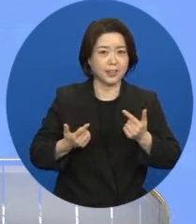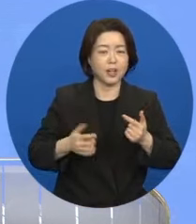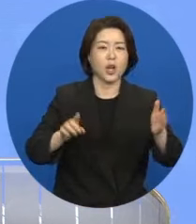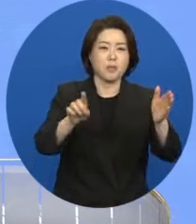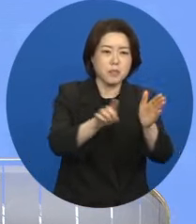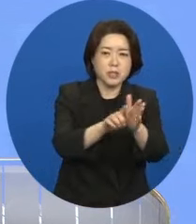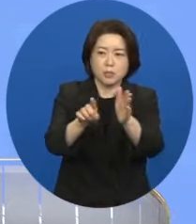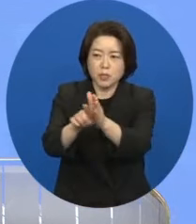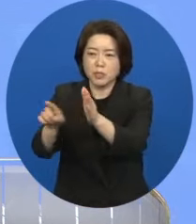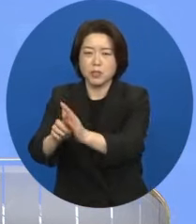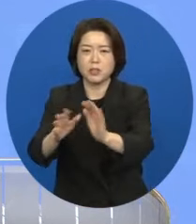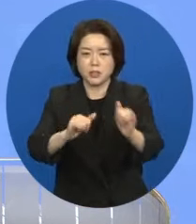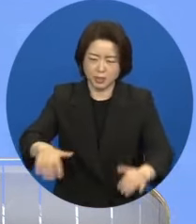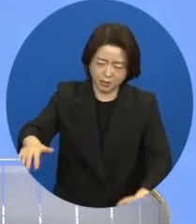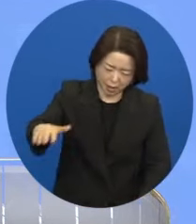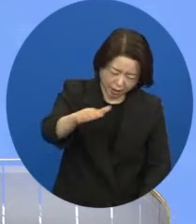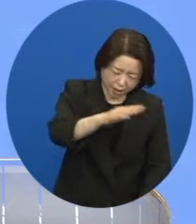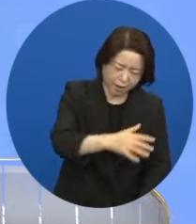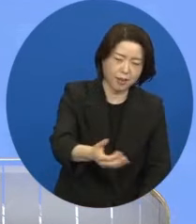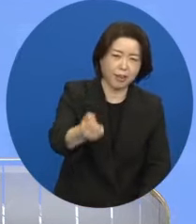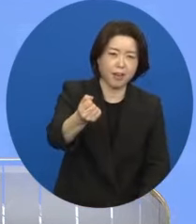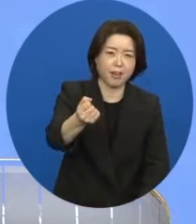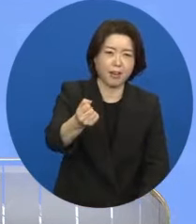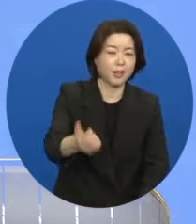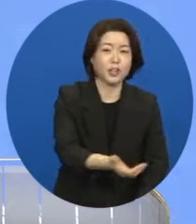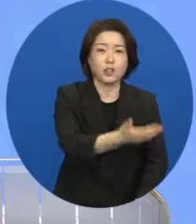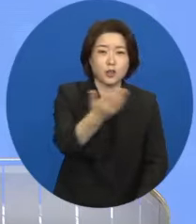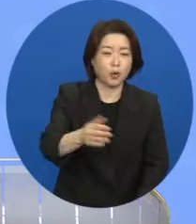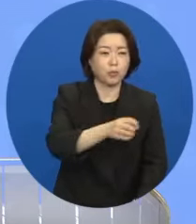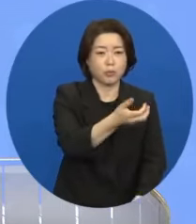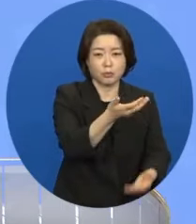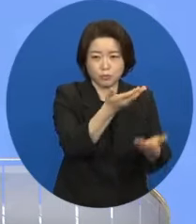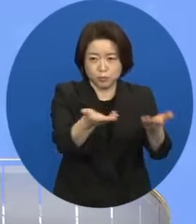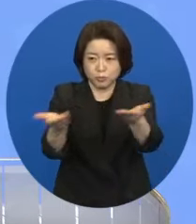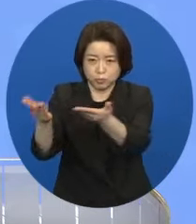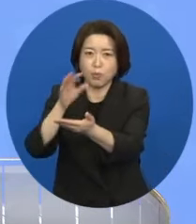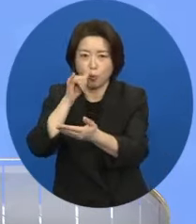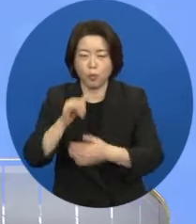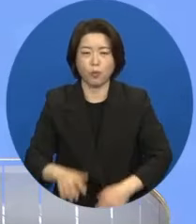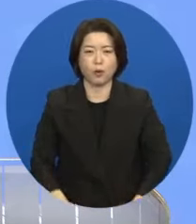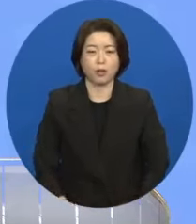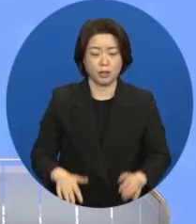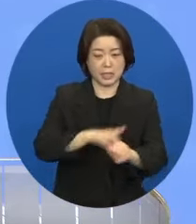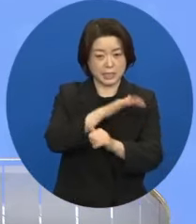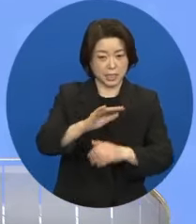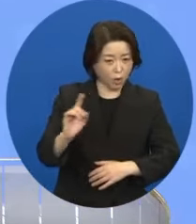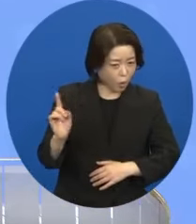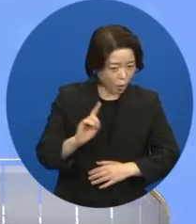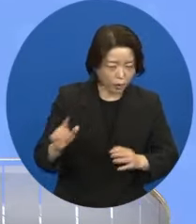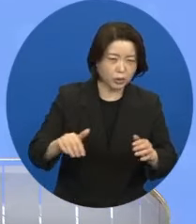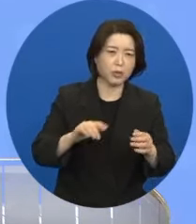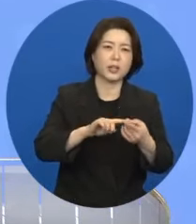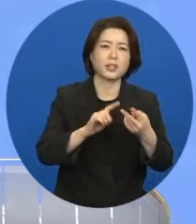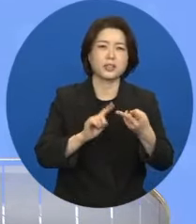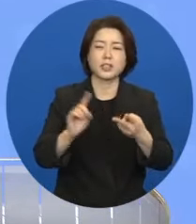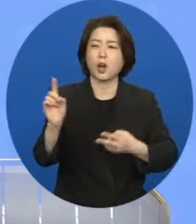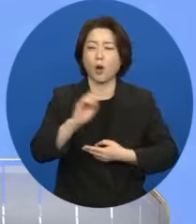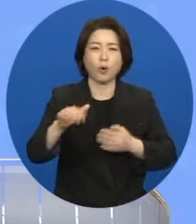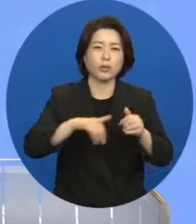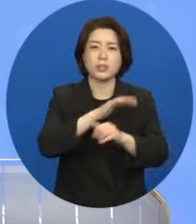믿는 자에게 여러분들이 것을 믿는다면 여러분 모두에게이 열쇠가 주어지는 것입니다 상황이 어떠하든지 어느 때